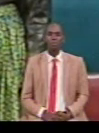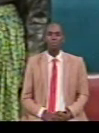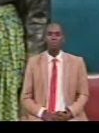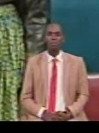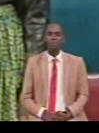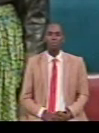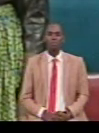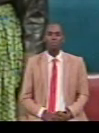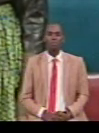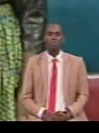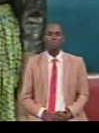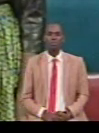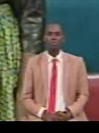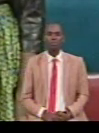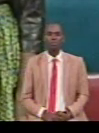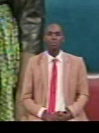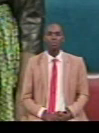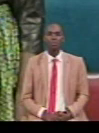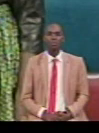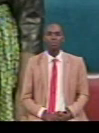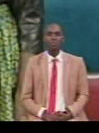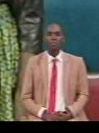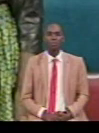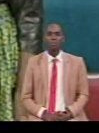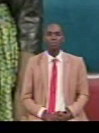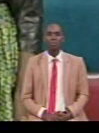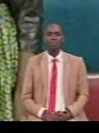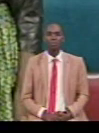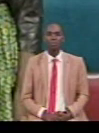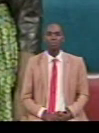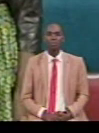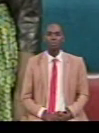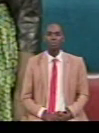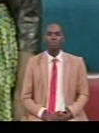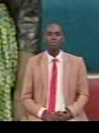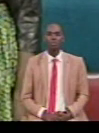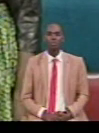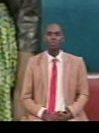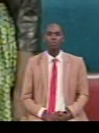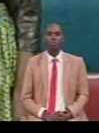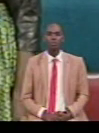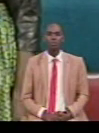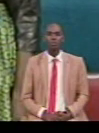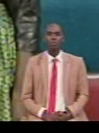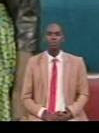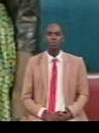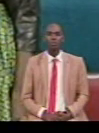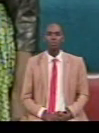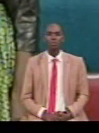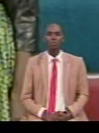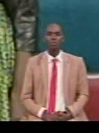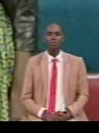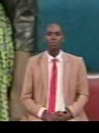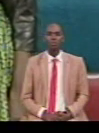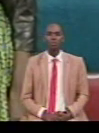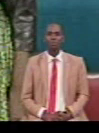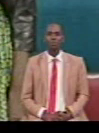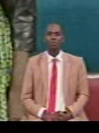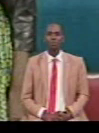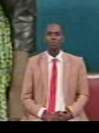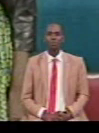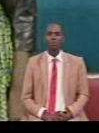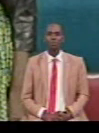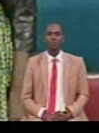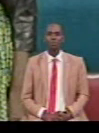anatenga phone, tinatenga phone kuwaikira kumatu. So pamene abusa watu akuru, pamene anali kupempera manje,